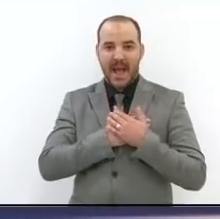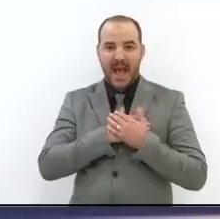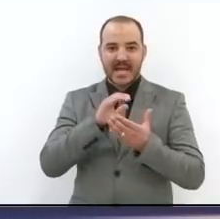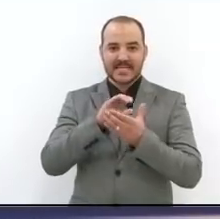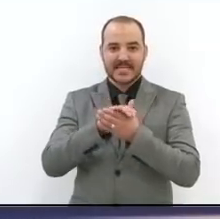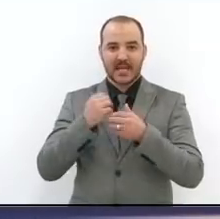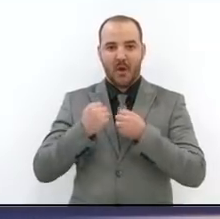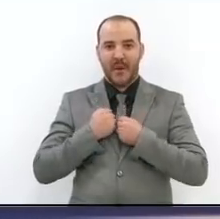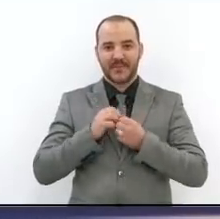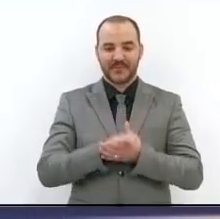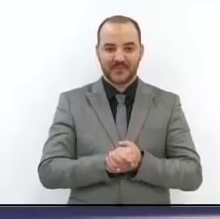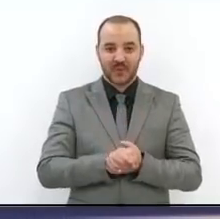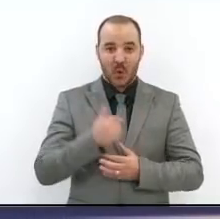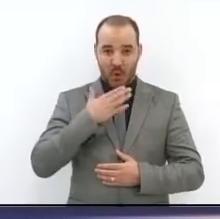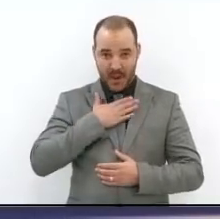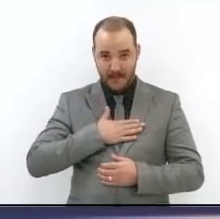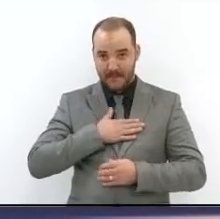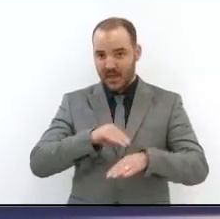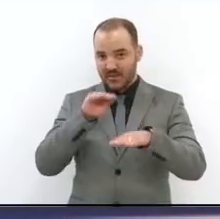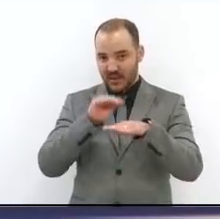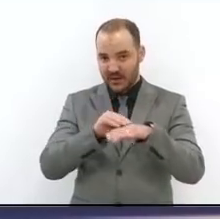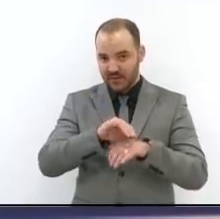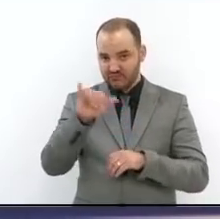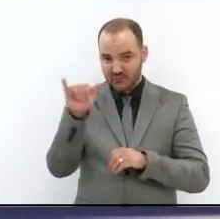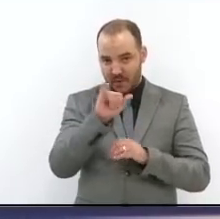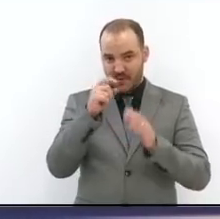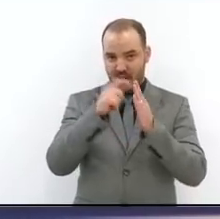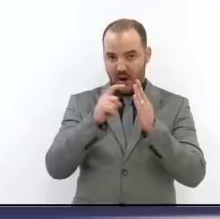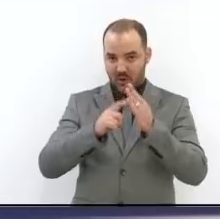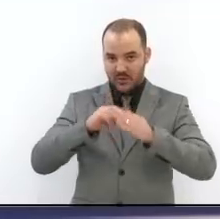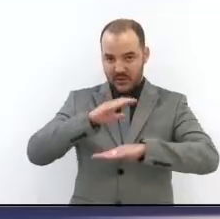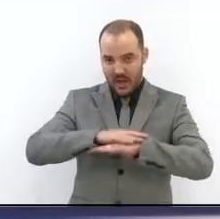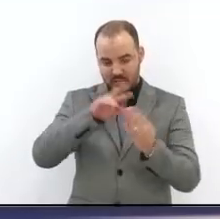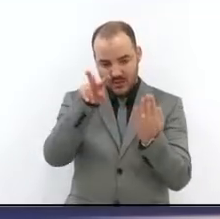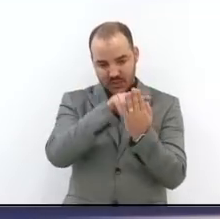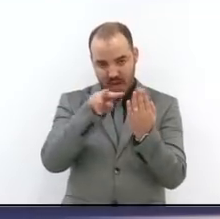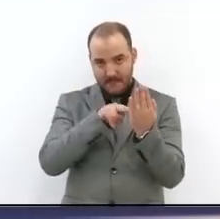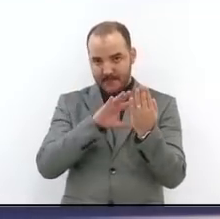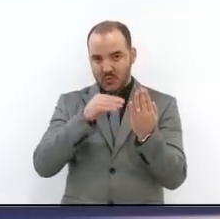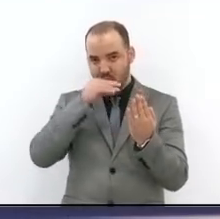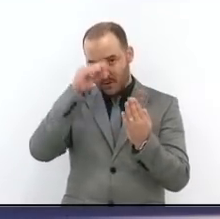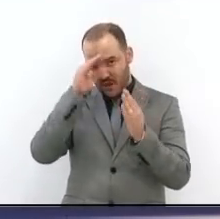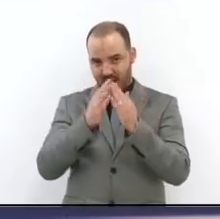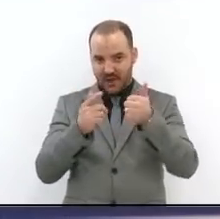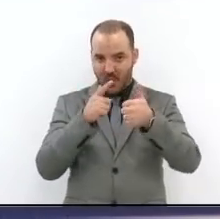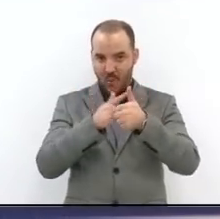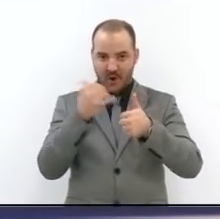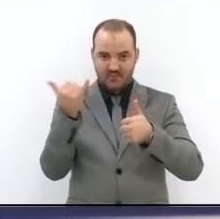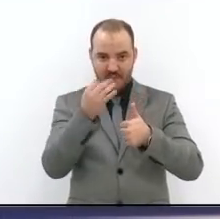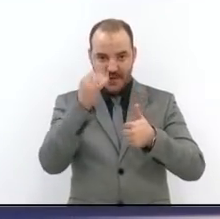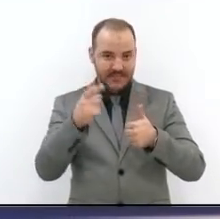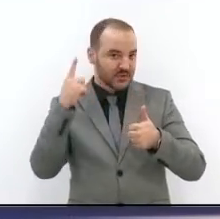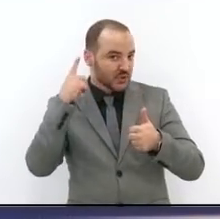أصدقائي، أحب أن أذكركم ببعض آداب التلاوة، ومنها الإنصات